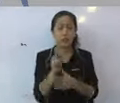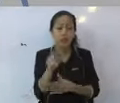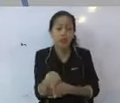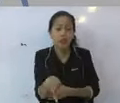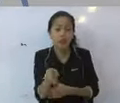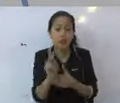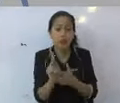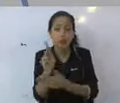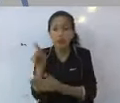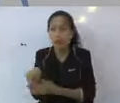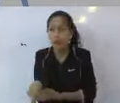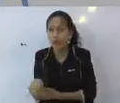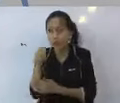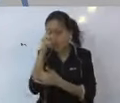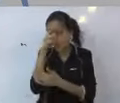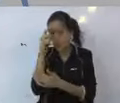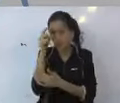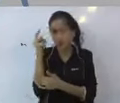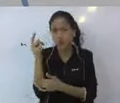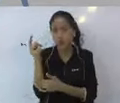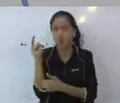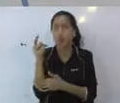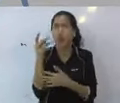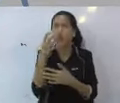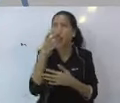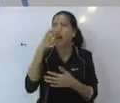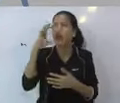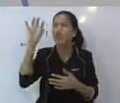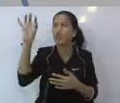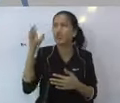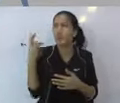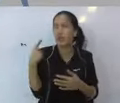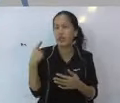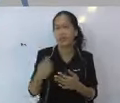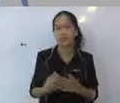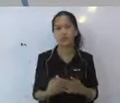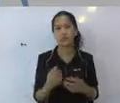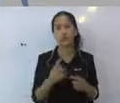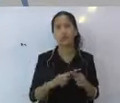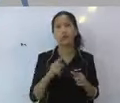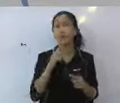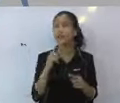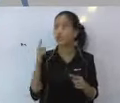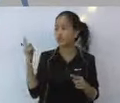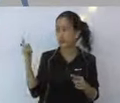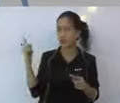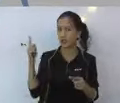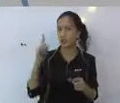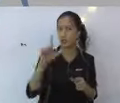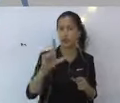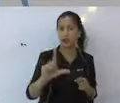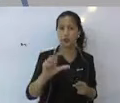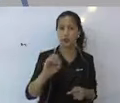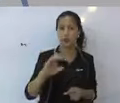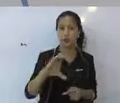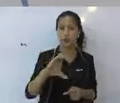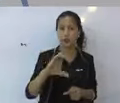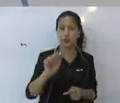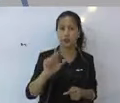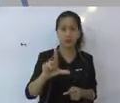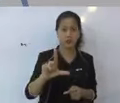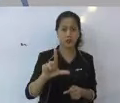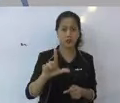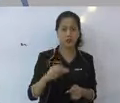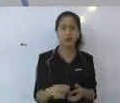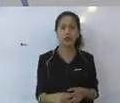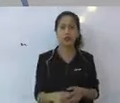mga halaman, ganyan. So, yun, doon lang tayo magkakaproblema. But generally, most naman ng part ng ating bansa ay mayroong